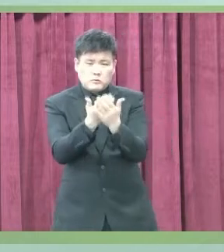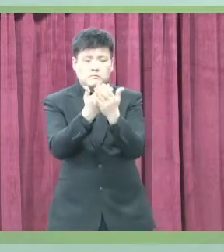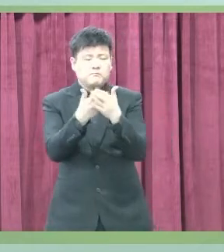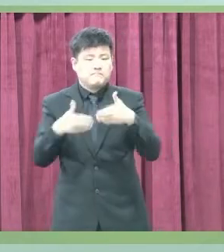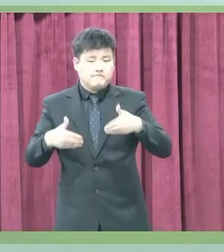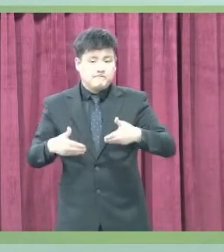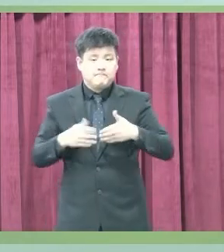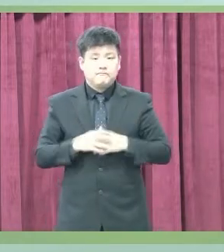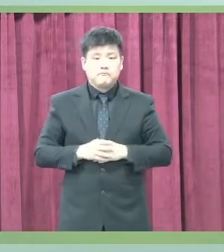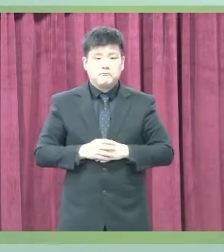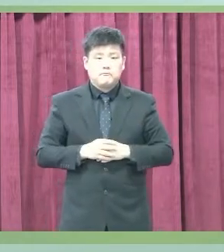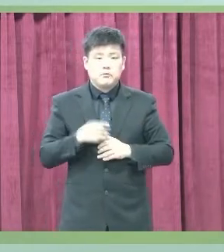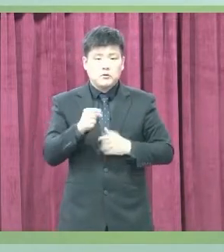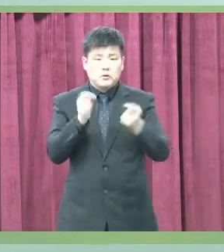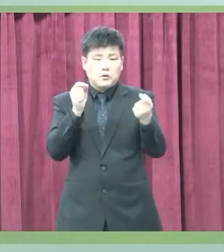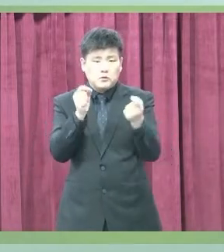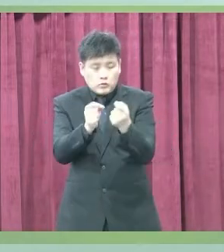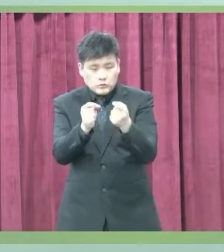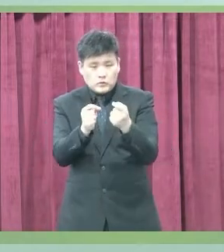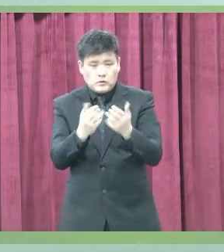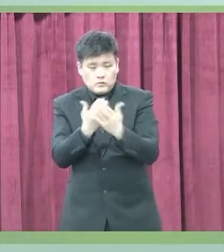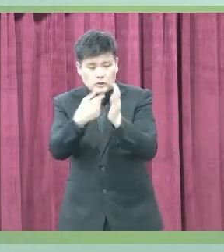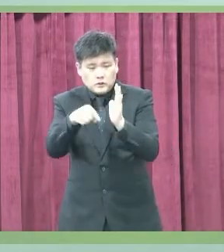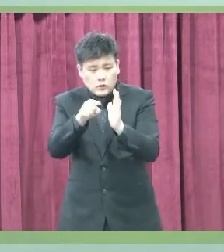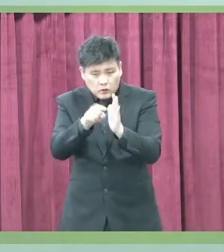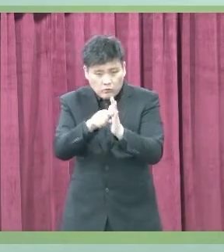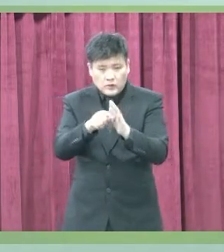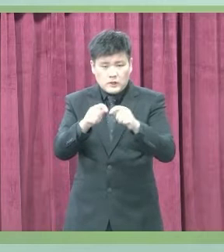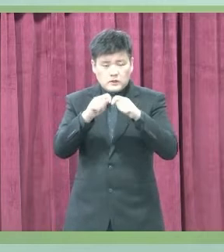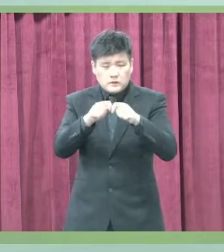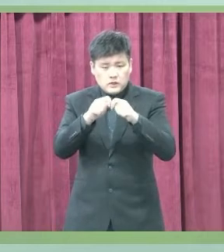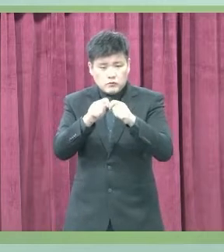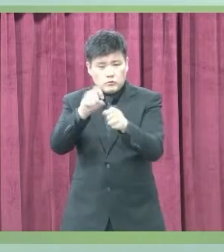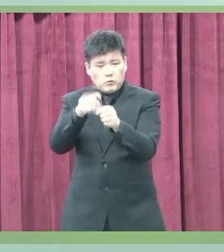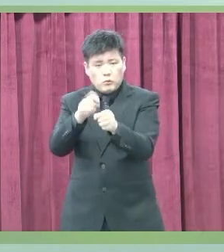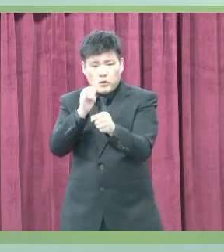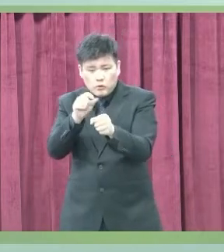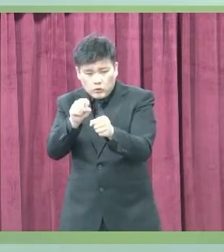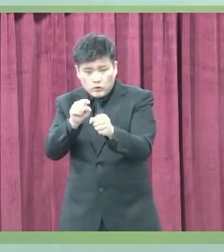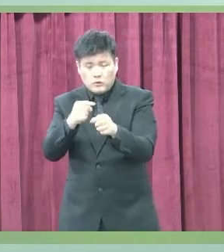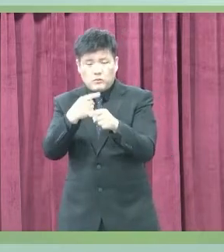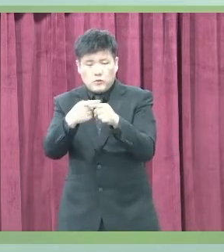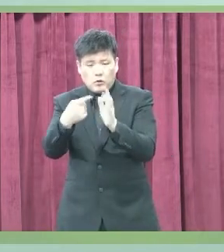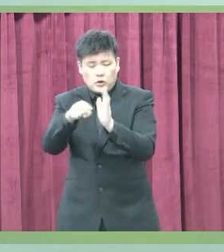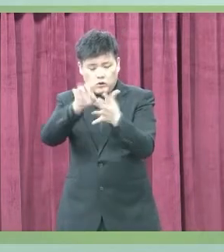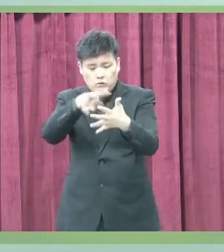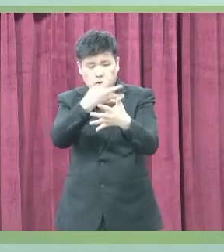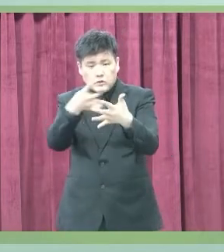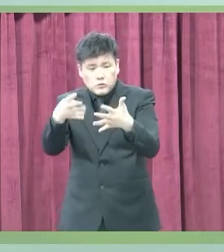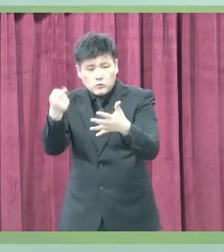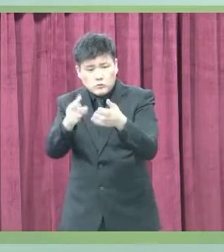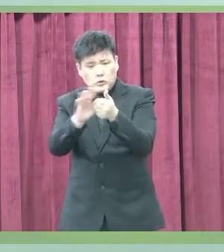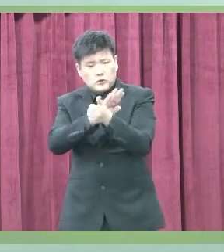되고 그래서 이런 접근성을 향상하기 위한 여러 가지 세부 목표가 있고 이런 것들을 평가하기 위한 지표가 이루어져야 되고 또